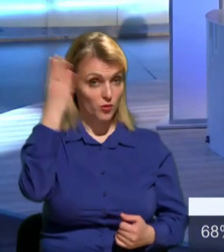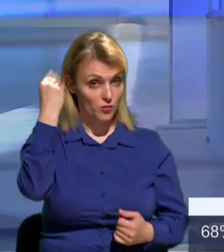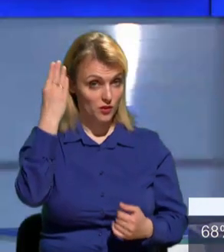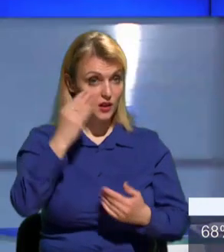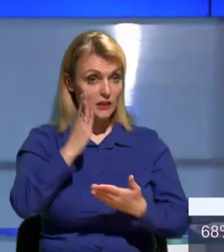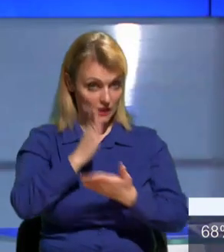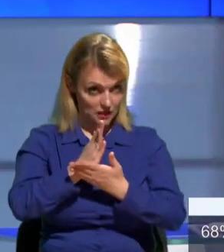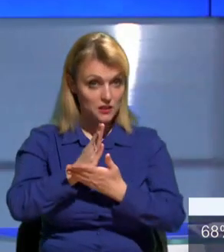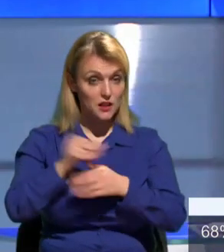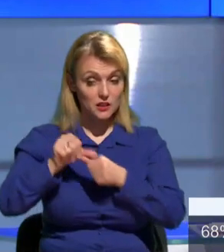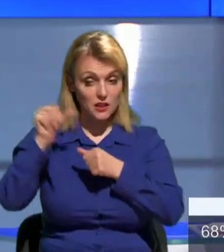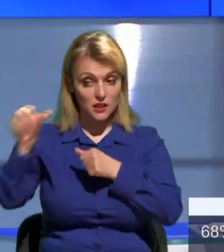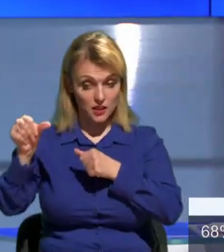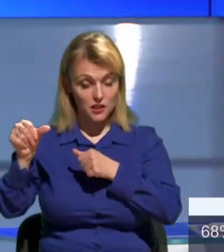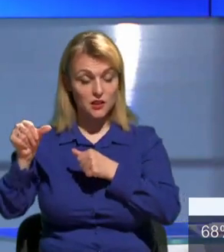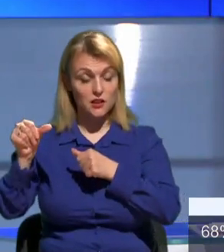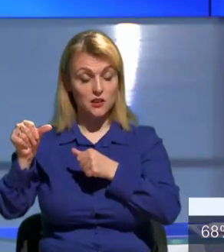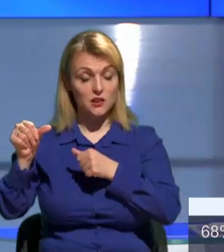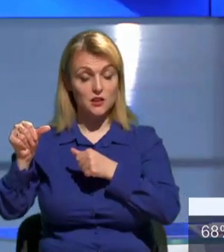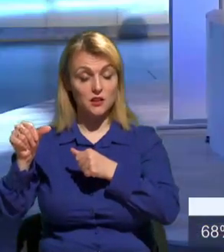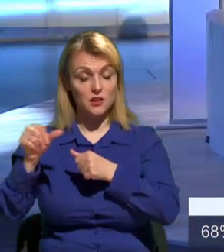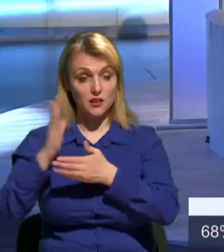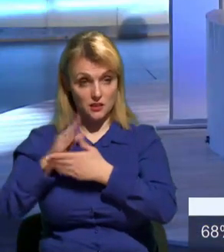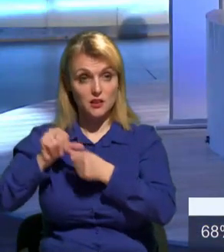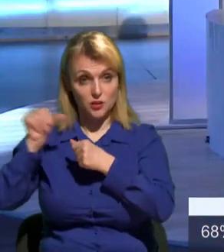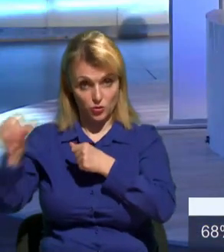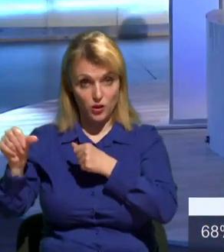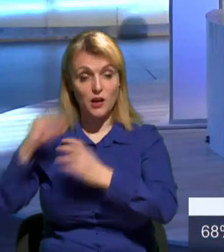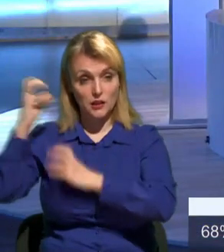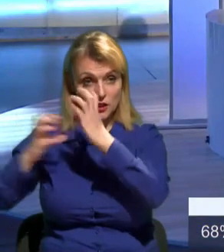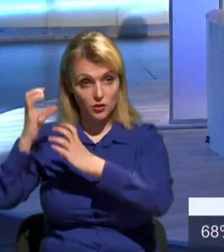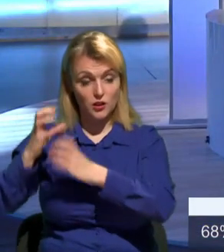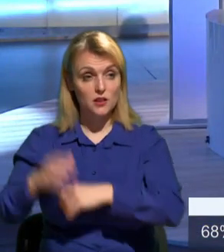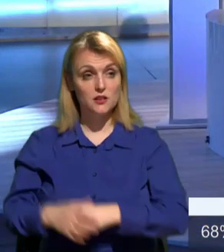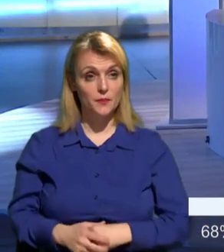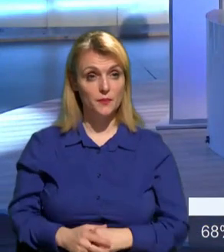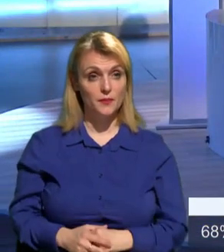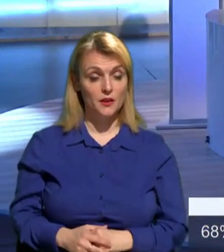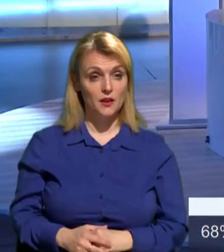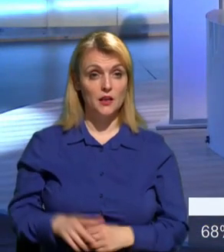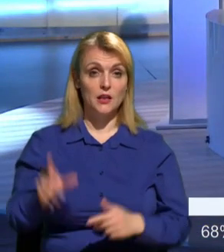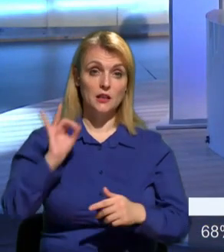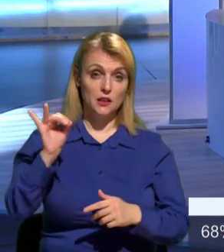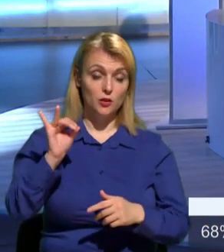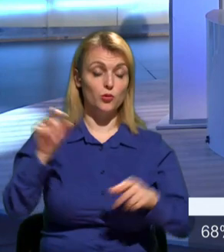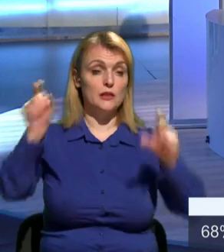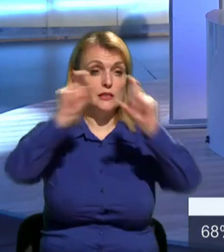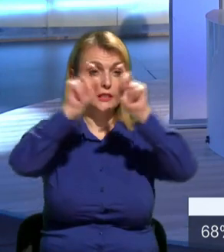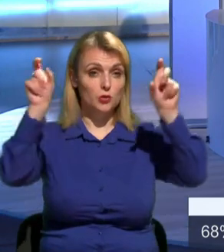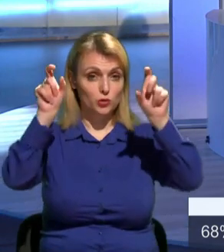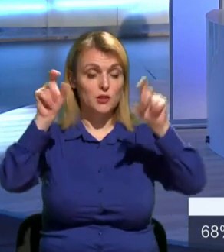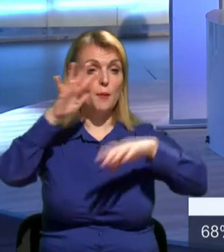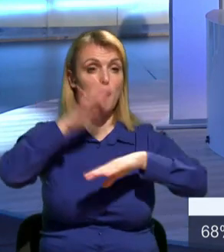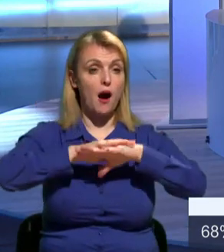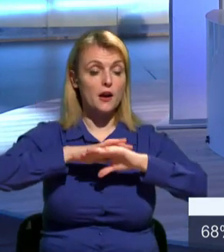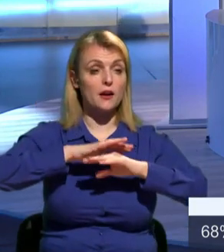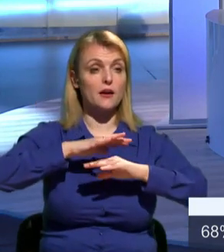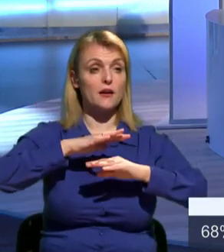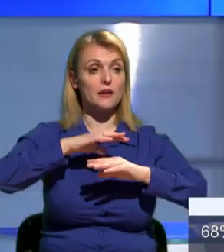izolare în relațiile cu partenerii de dezvoltare și cu instituțiile financiar-bancare internaționale?